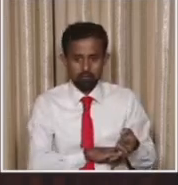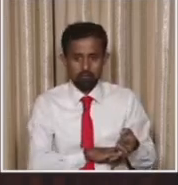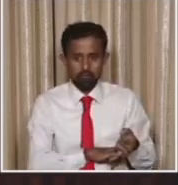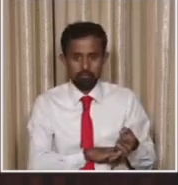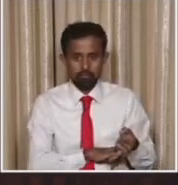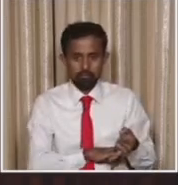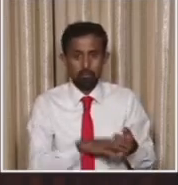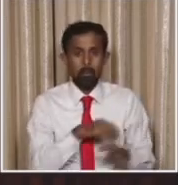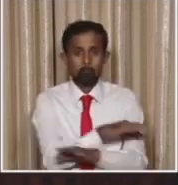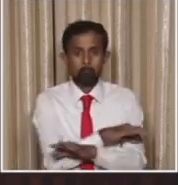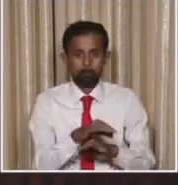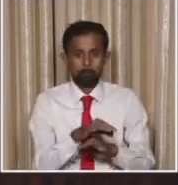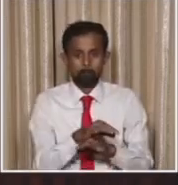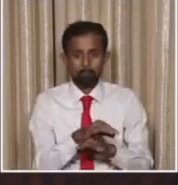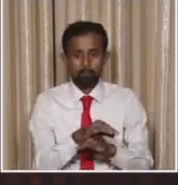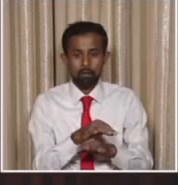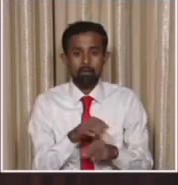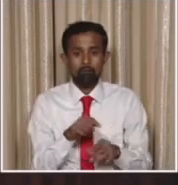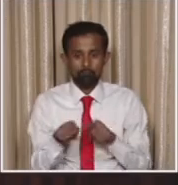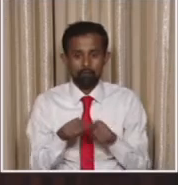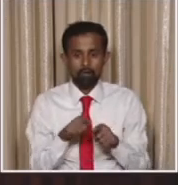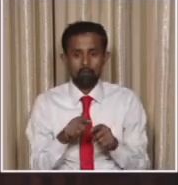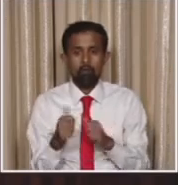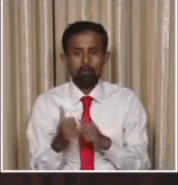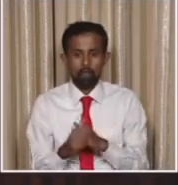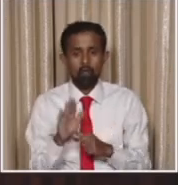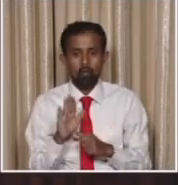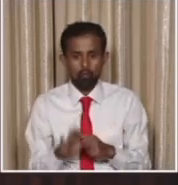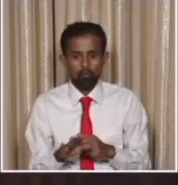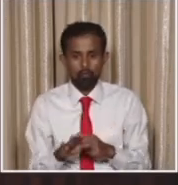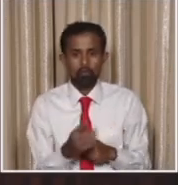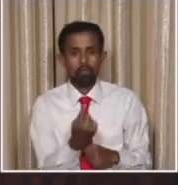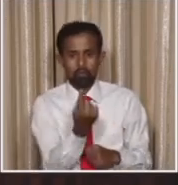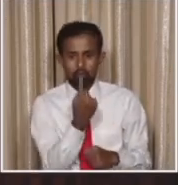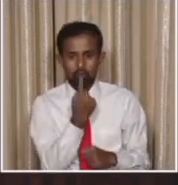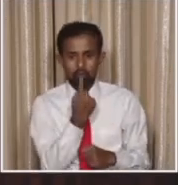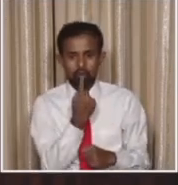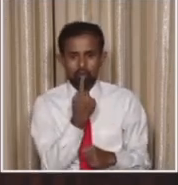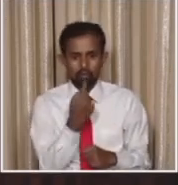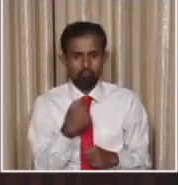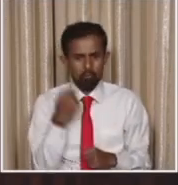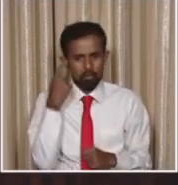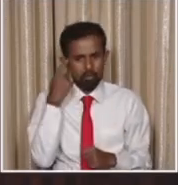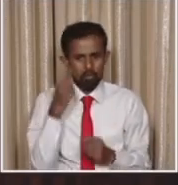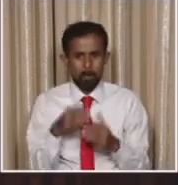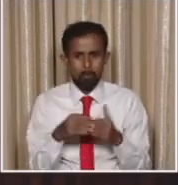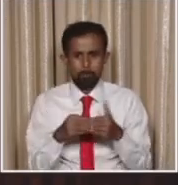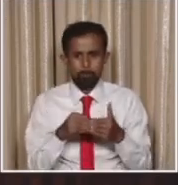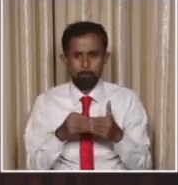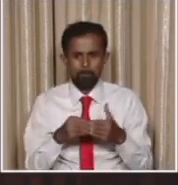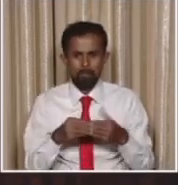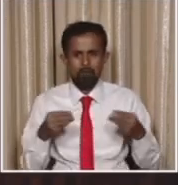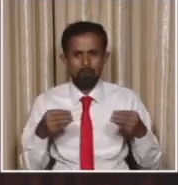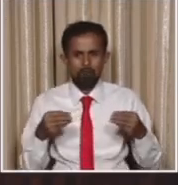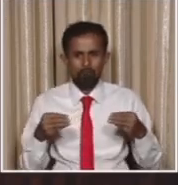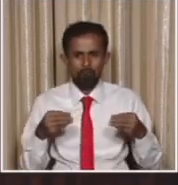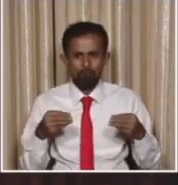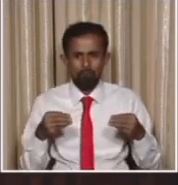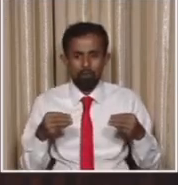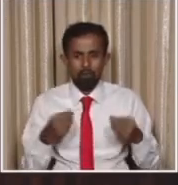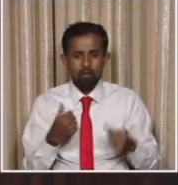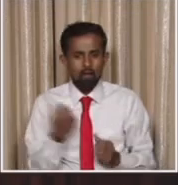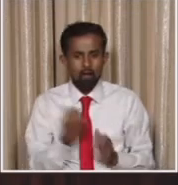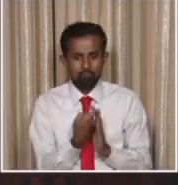රිෆන්ඩ් සිස්ටම් එකක් නැත්නම් ස්කීම් මෙහෙකට මේක ගෙනියන්න ඕනයි කියලා තර්ක කෙරුවයි කියලා මම හිතනවා අපේ රටේ ප්ලාස්ටික් පොලිතින් සම්බන්ධව